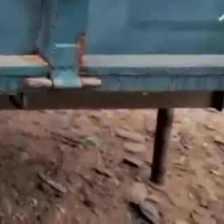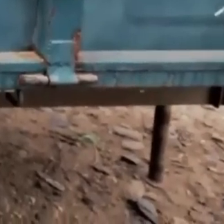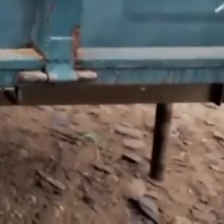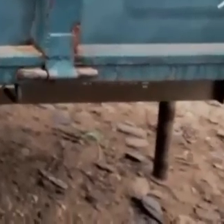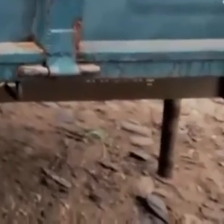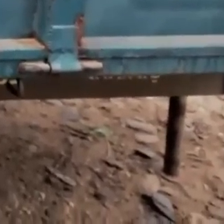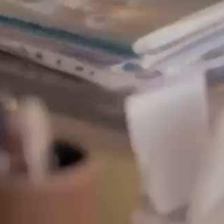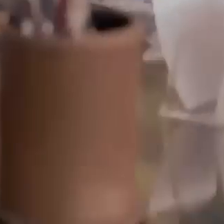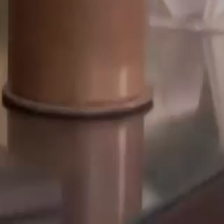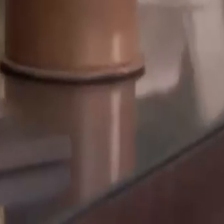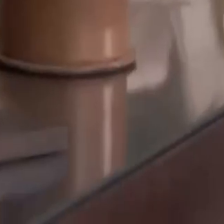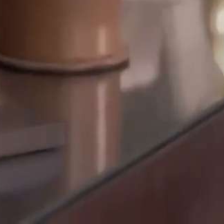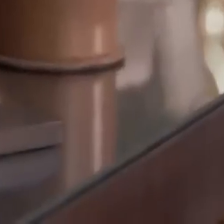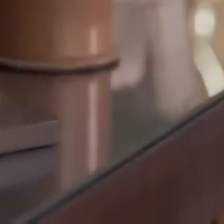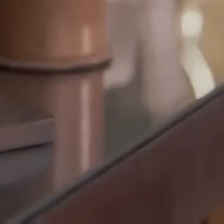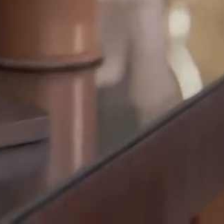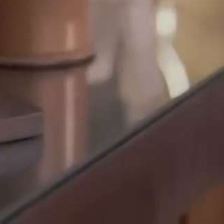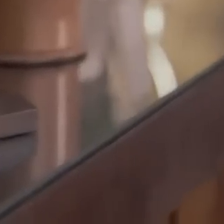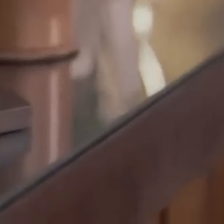Alanç ve Hüseyin İlker Aksun.